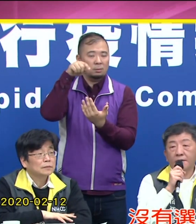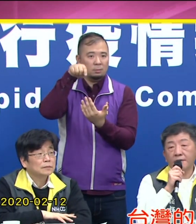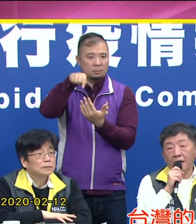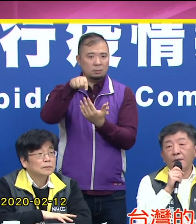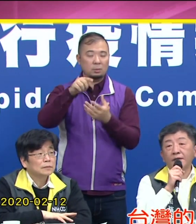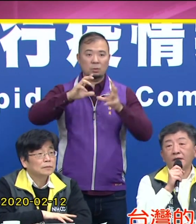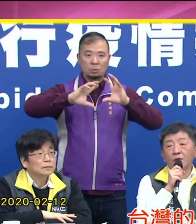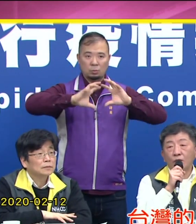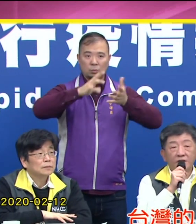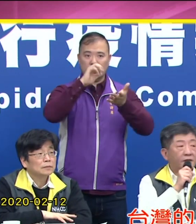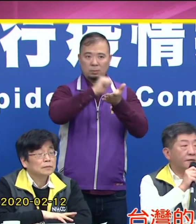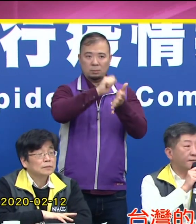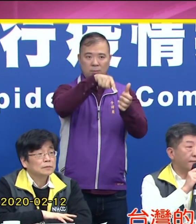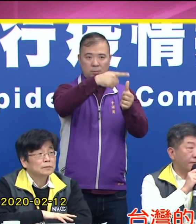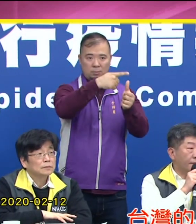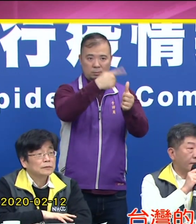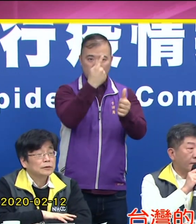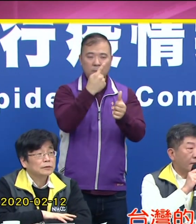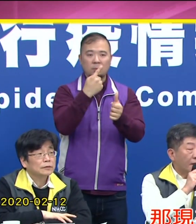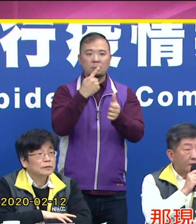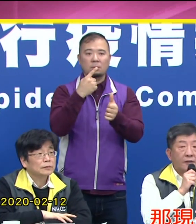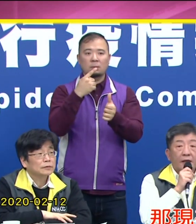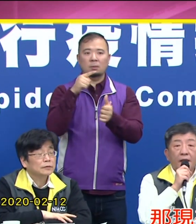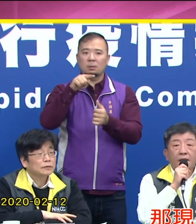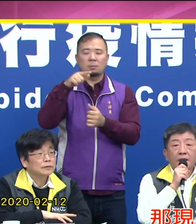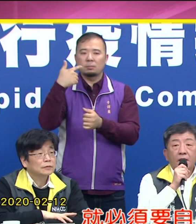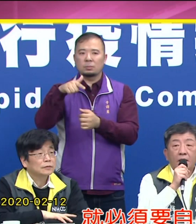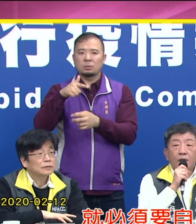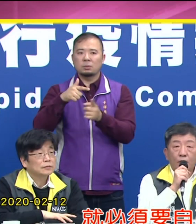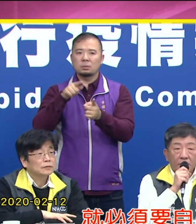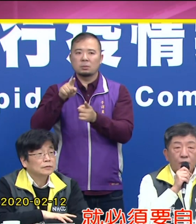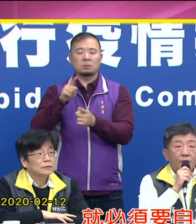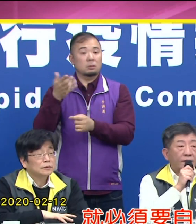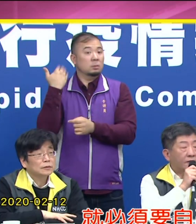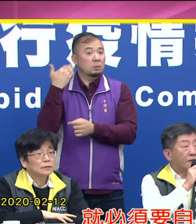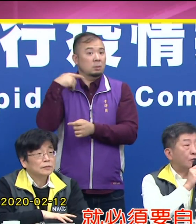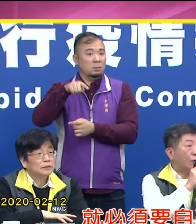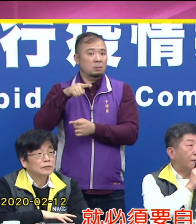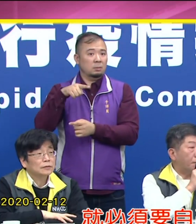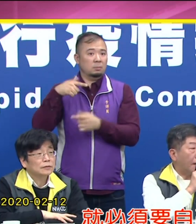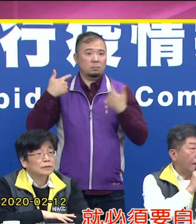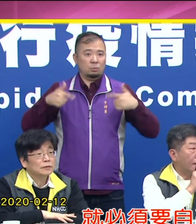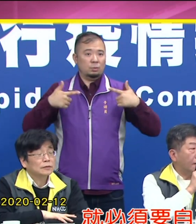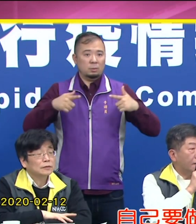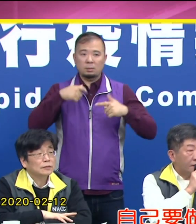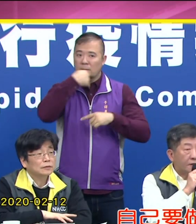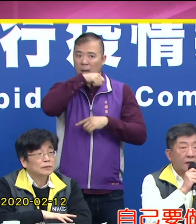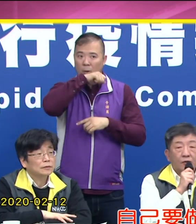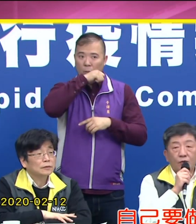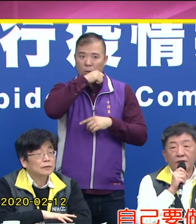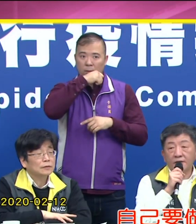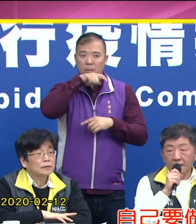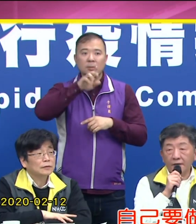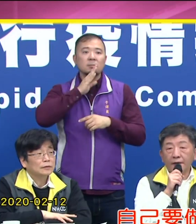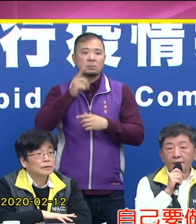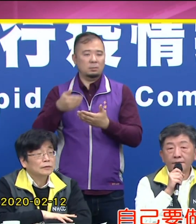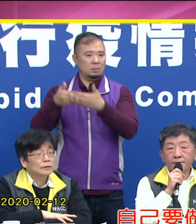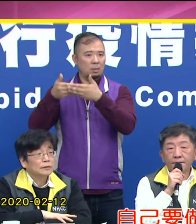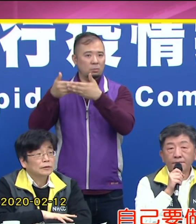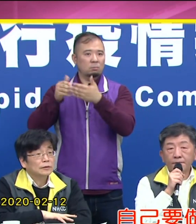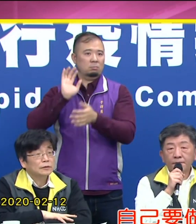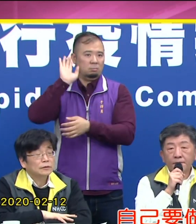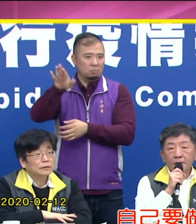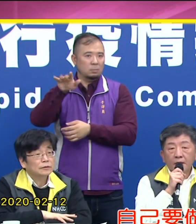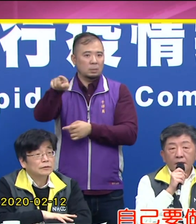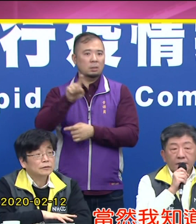是想说有没有可能让他进来。老实说呢，如果你把故事说清楚，大家会不会想说啊，这个情况下或许可以讨论？可你把它扩大成通案，大家就